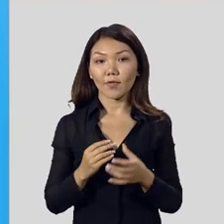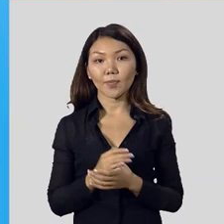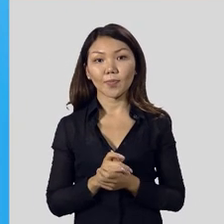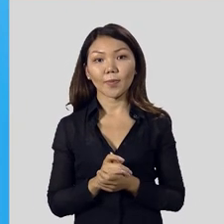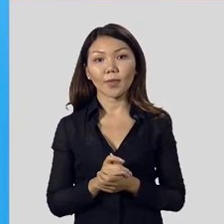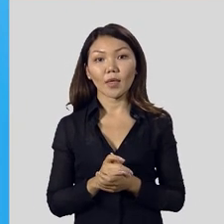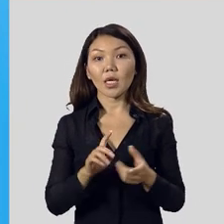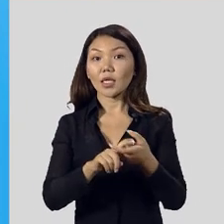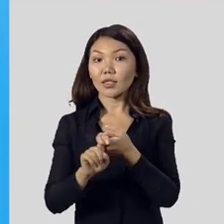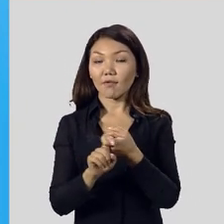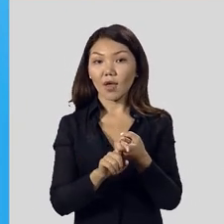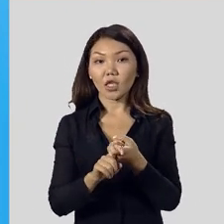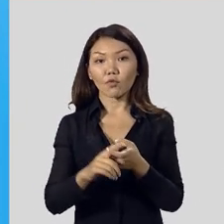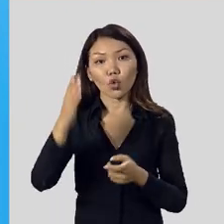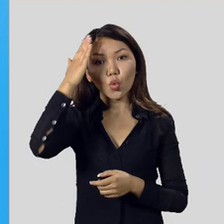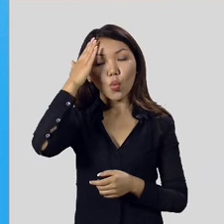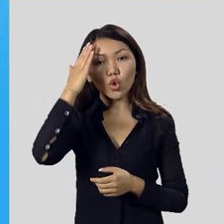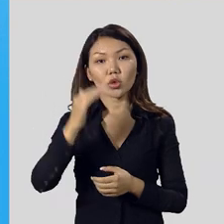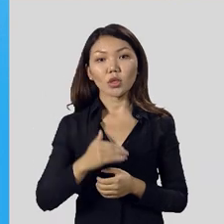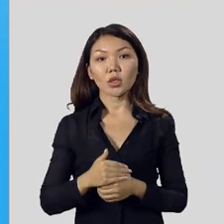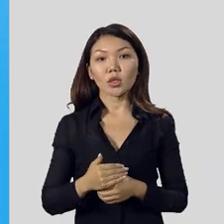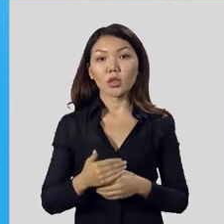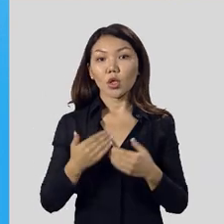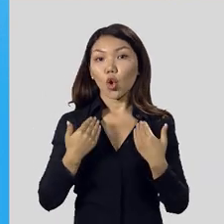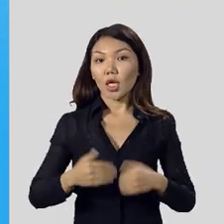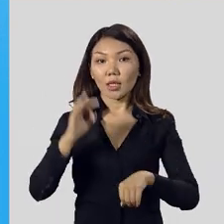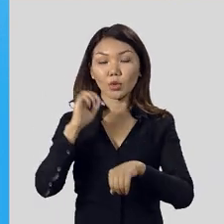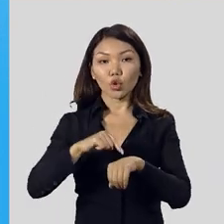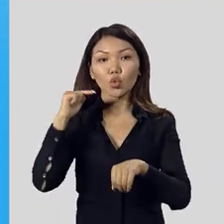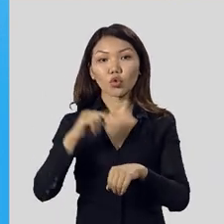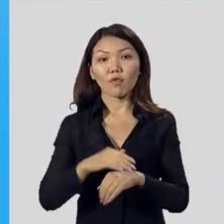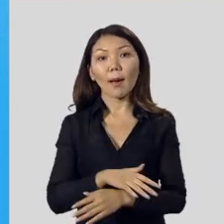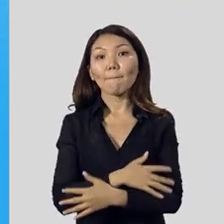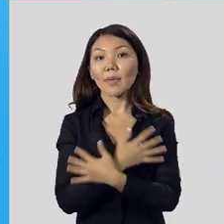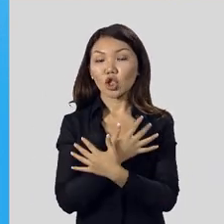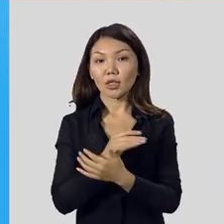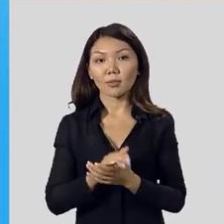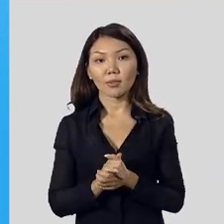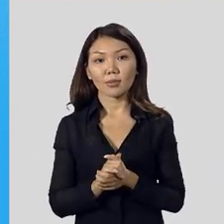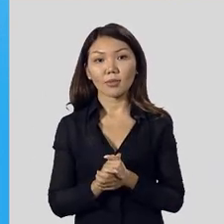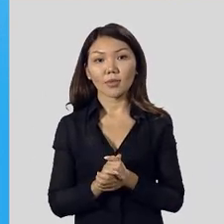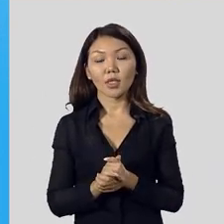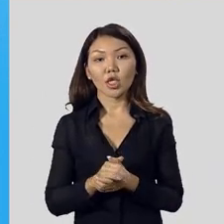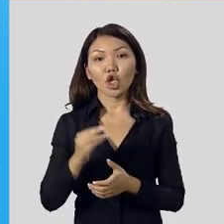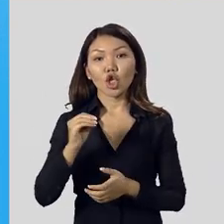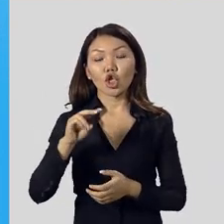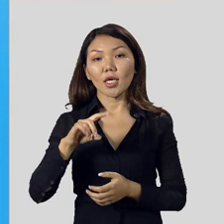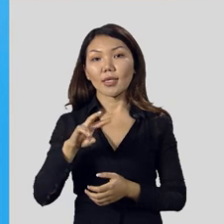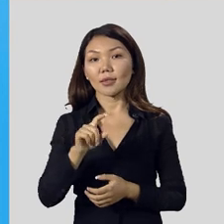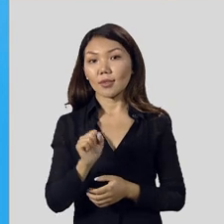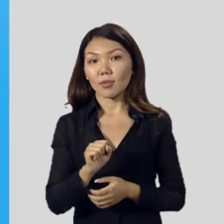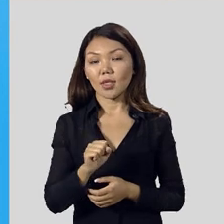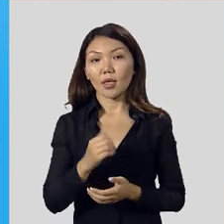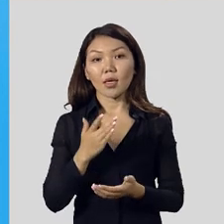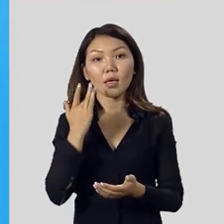нервы связывают мозг с органами чувств, мышцами и железами, расположенными на